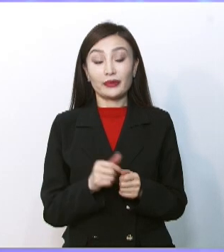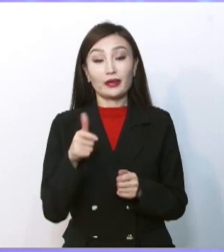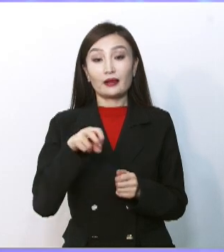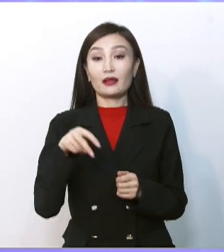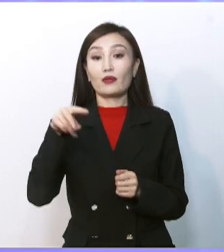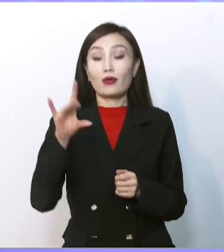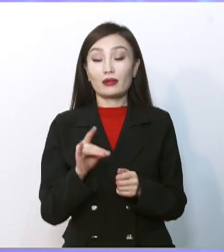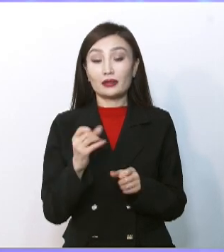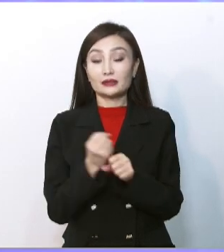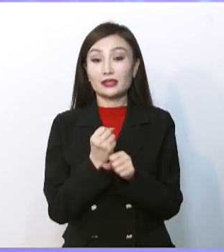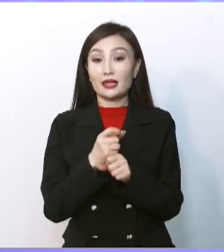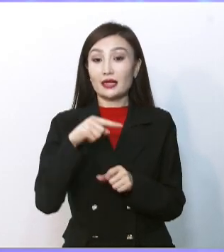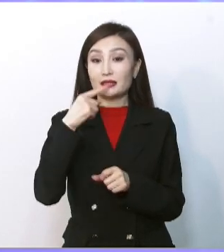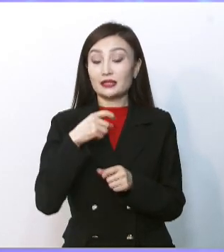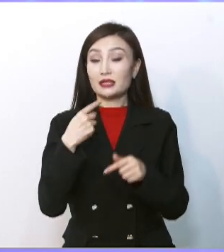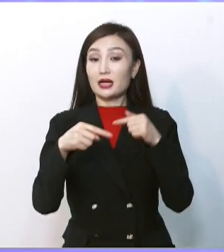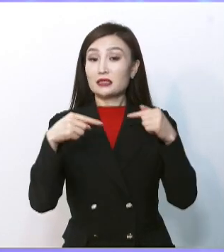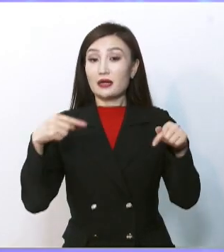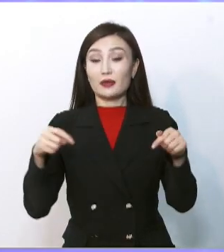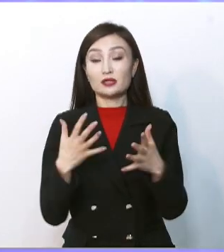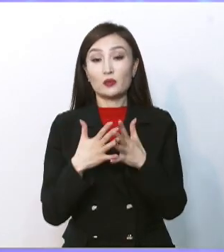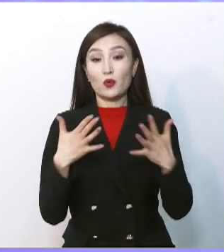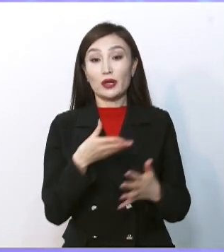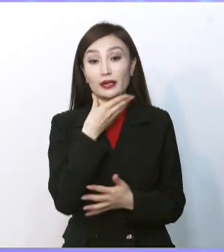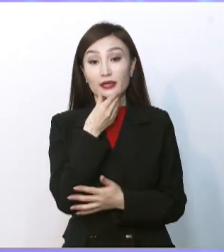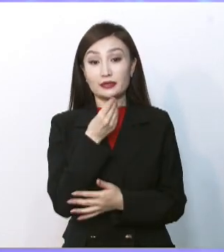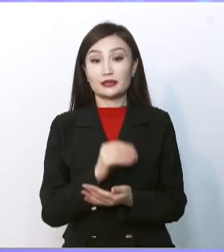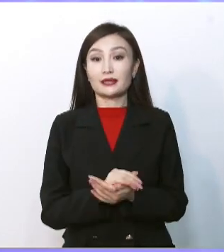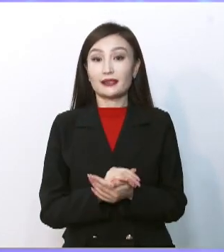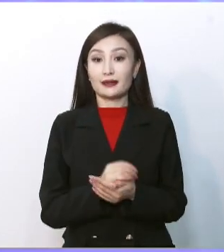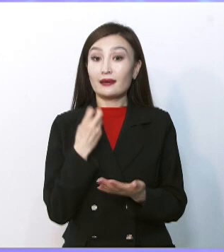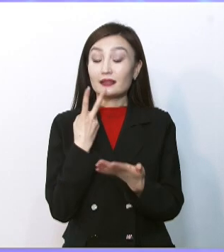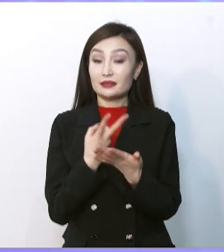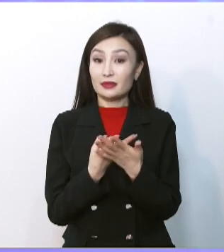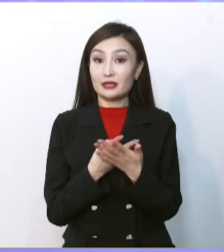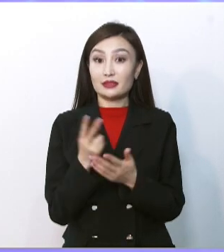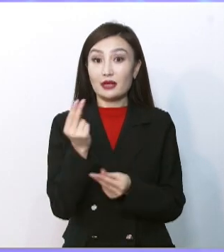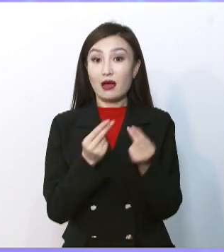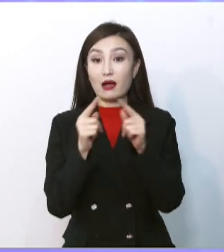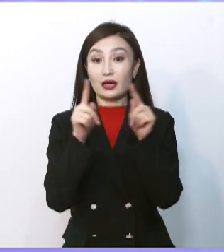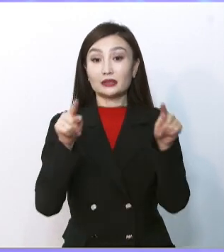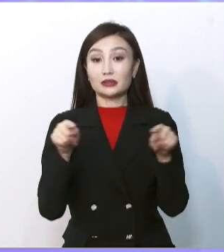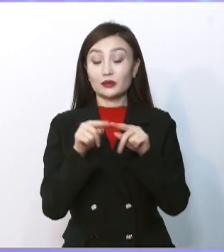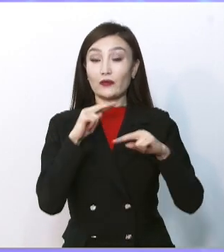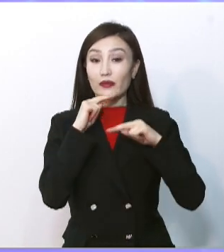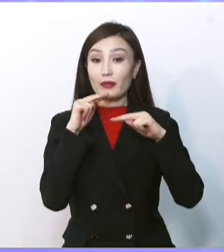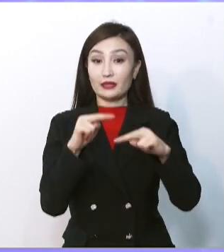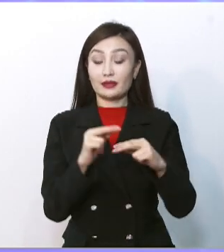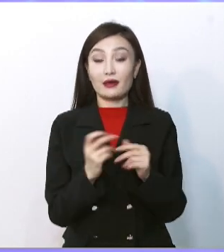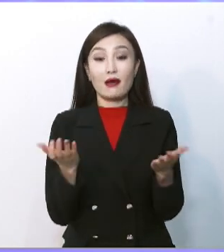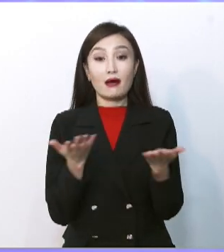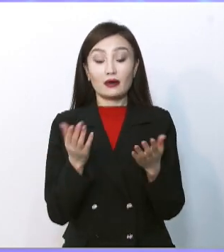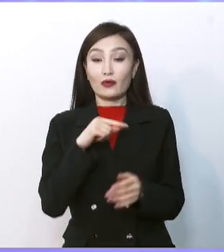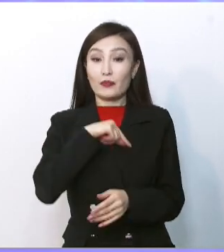Глаголы делают речь разнообразной и более красочной. Рассмотрите картину внимательно. О